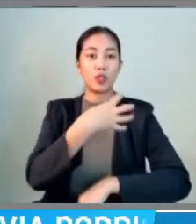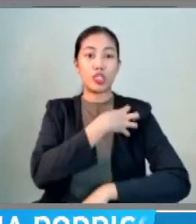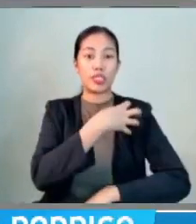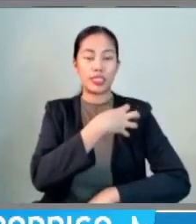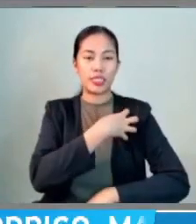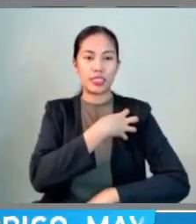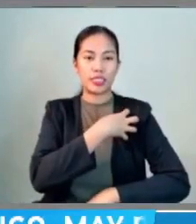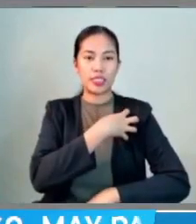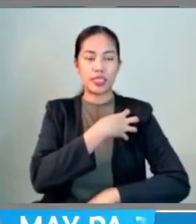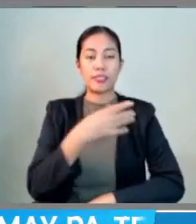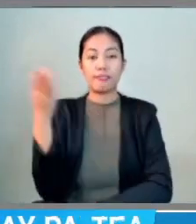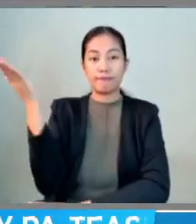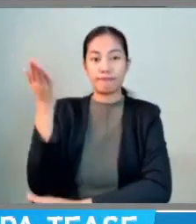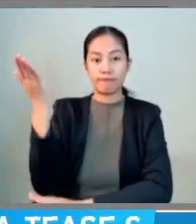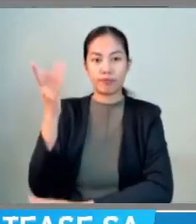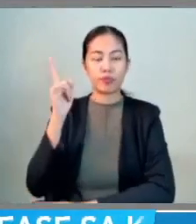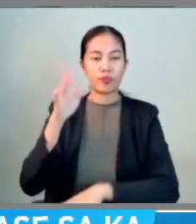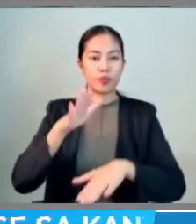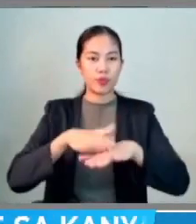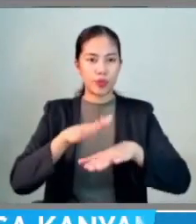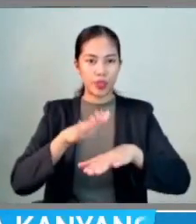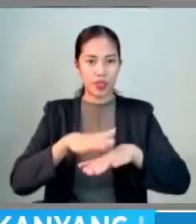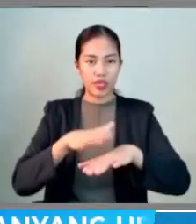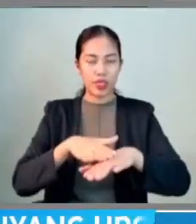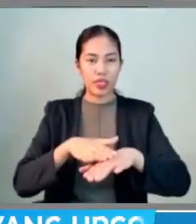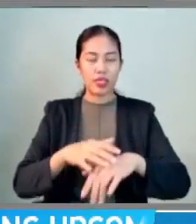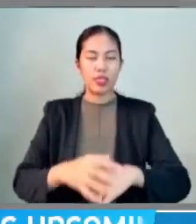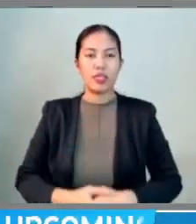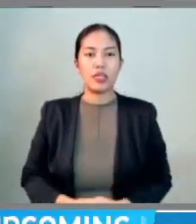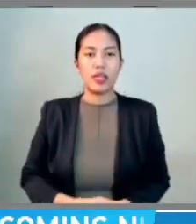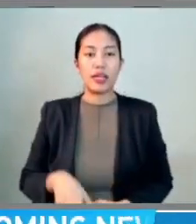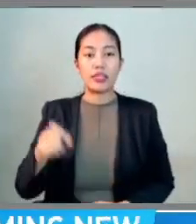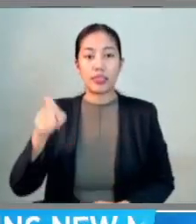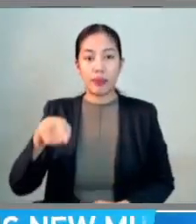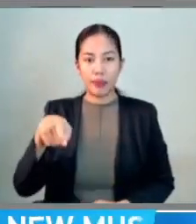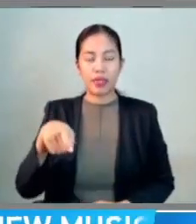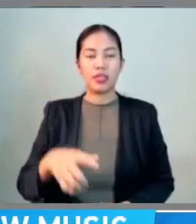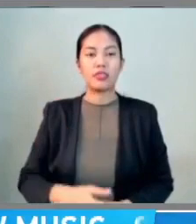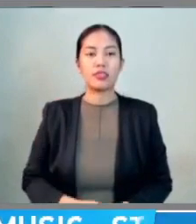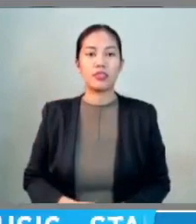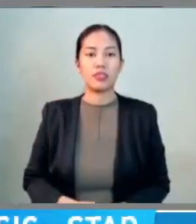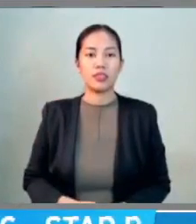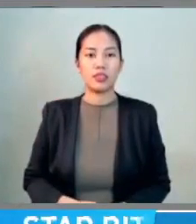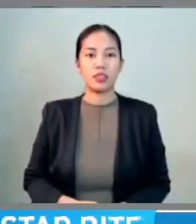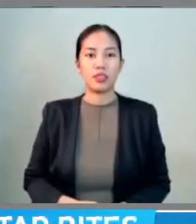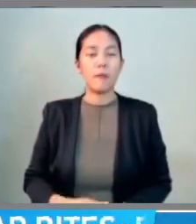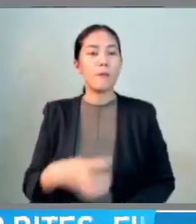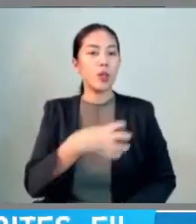Azurina, wala dapat puwang sa hanay ng kapulisan ang pagkakasangkot